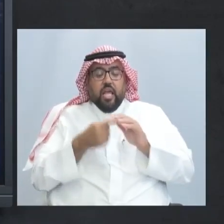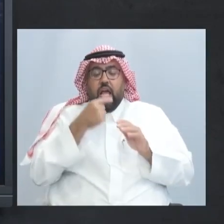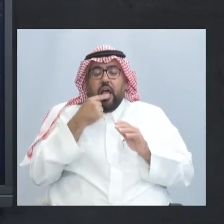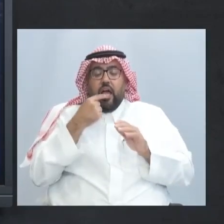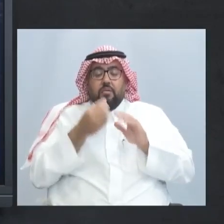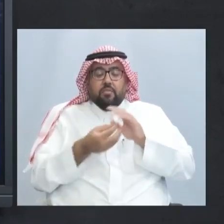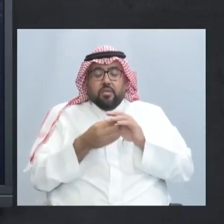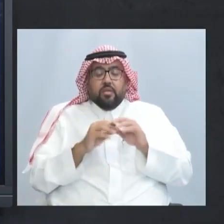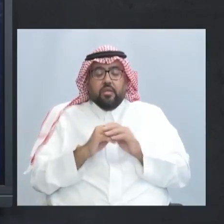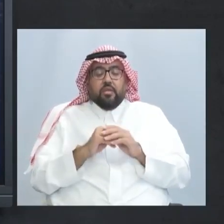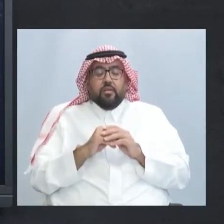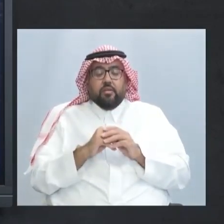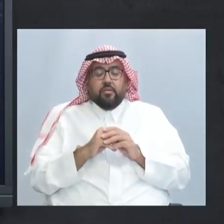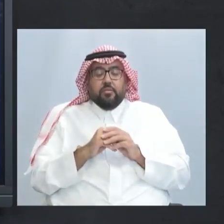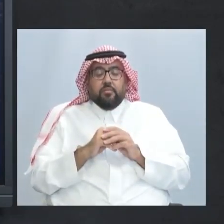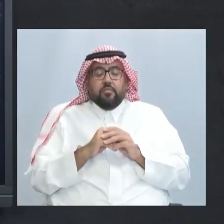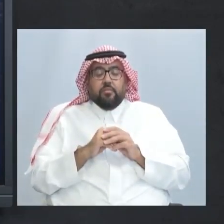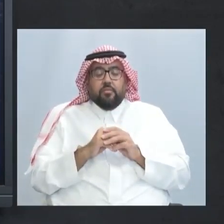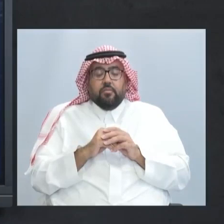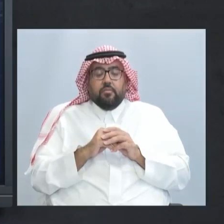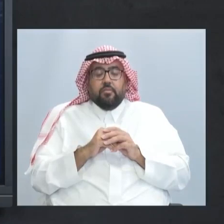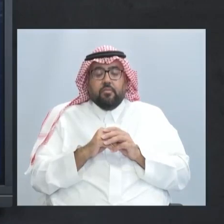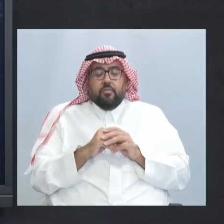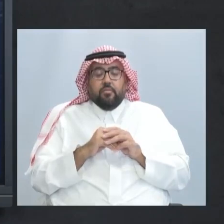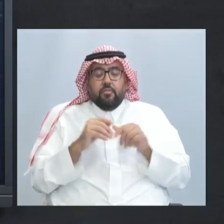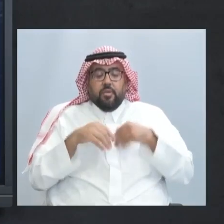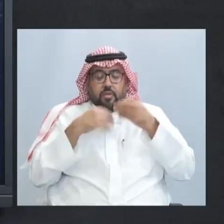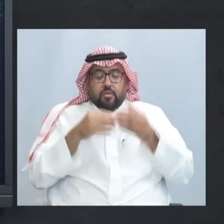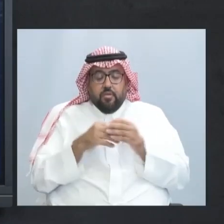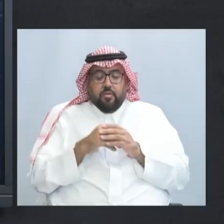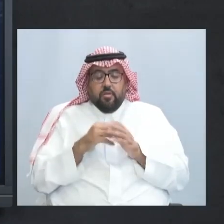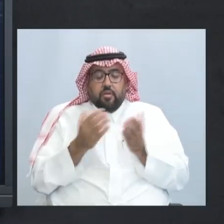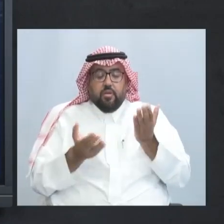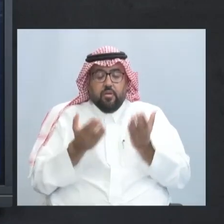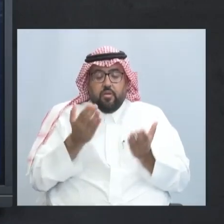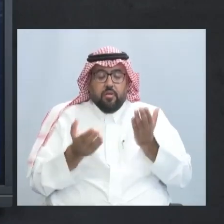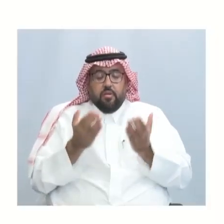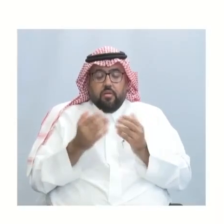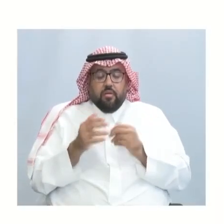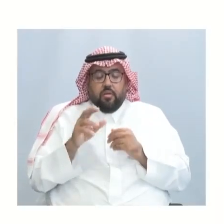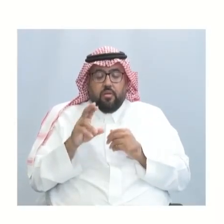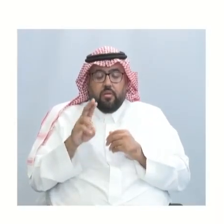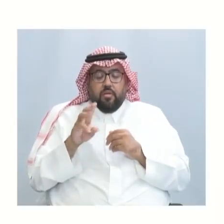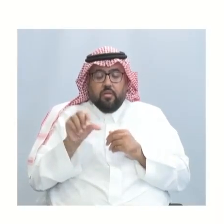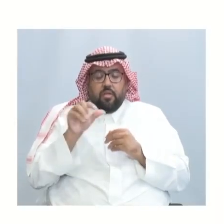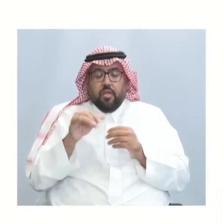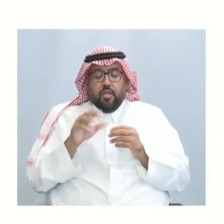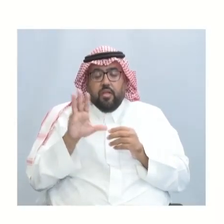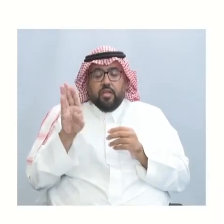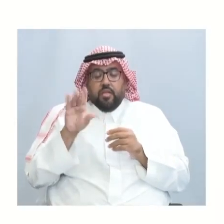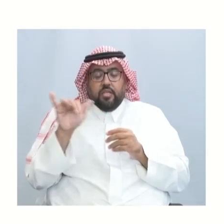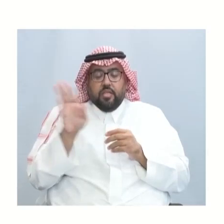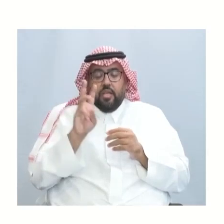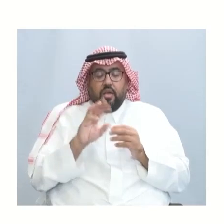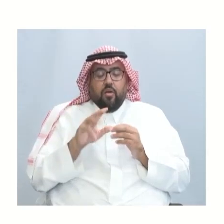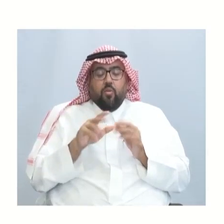اثناء نموه ثم قارنا بين الثديات الكيسيه والثديات المشيميه لانها